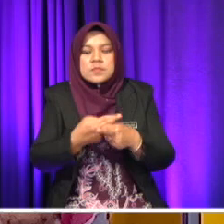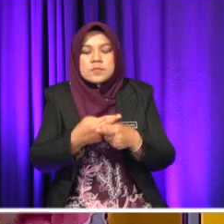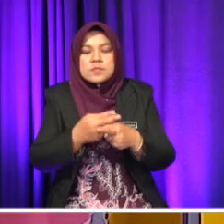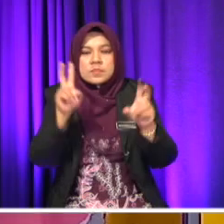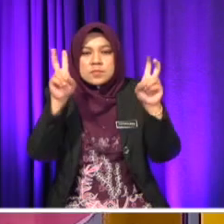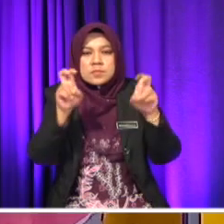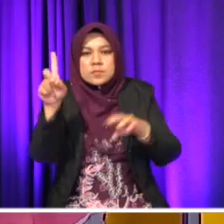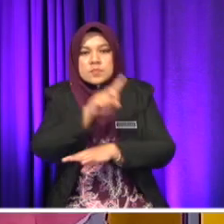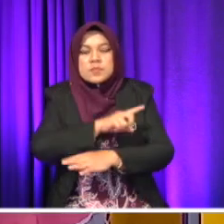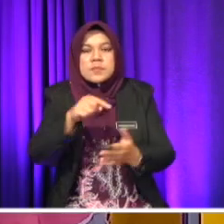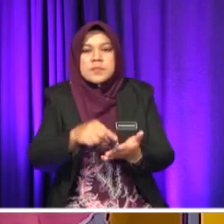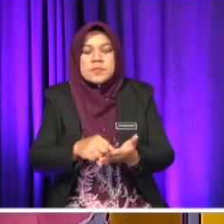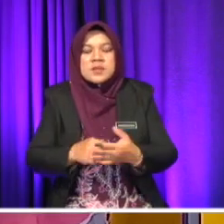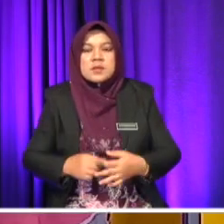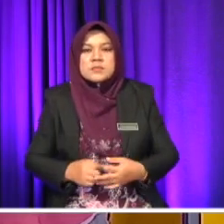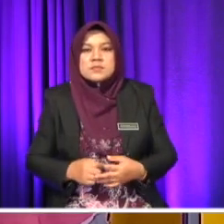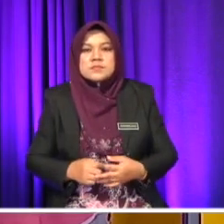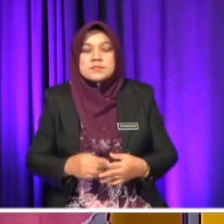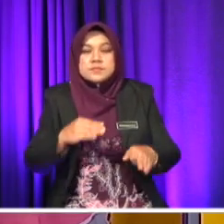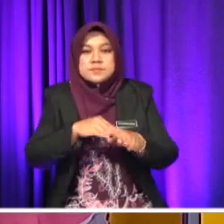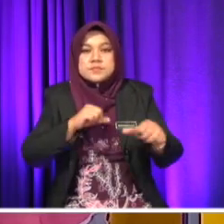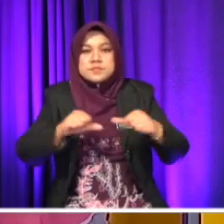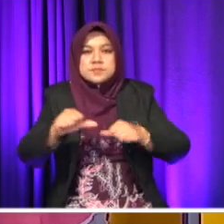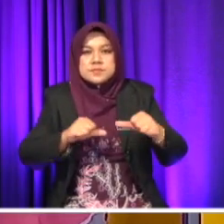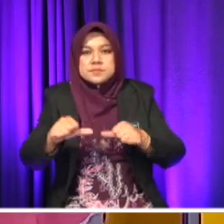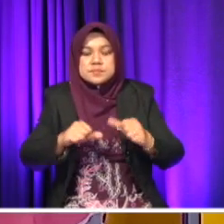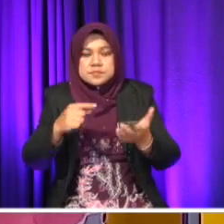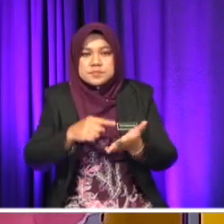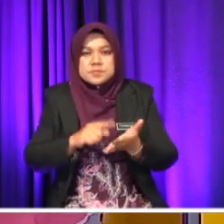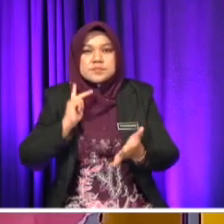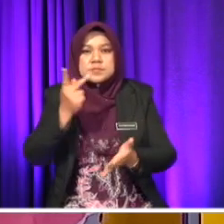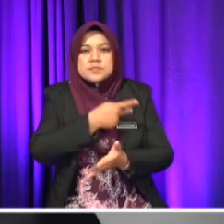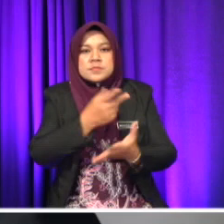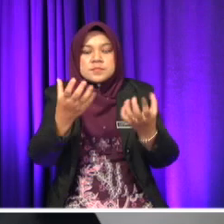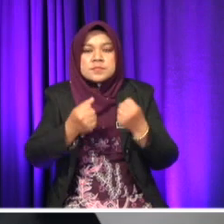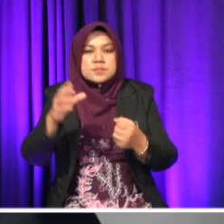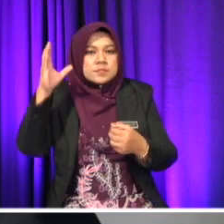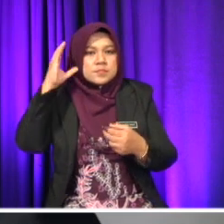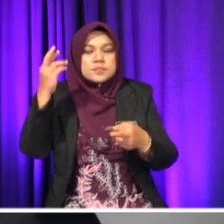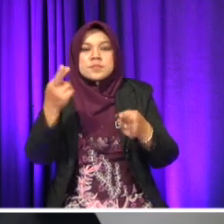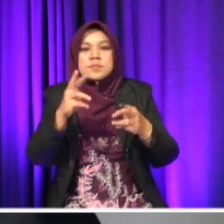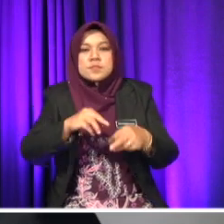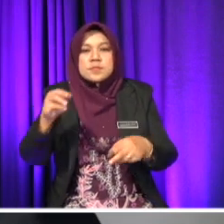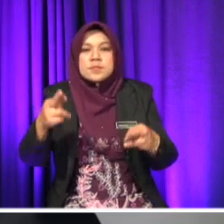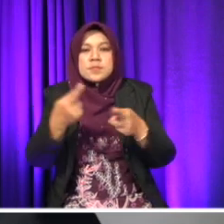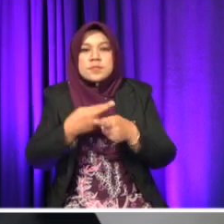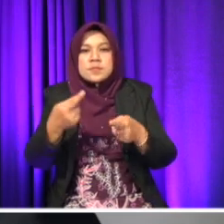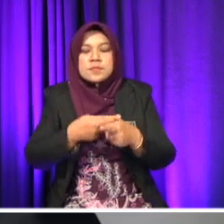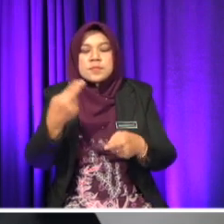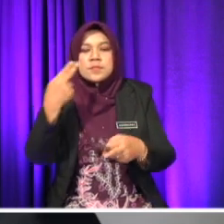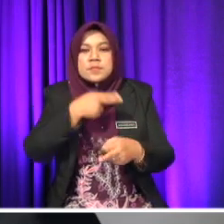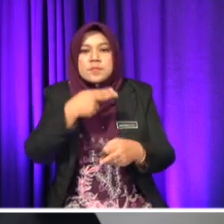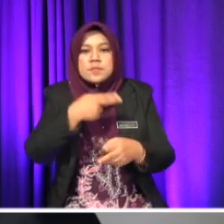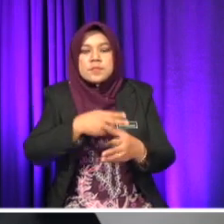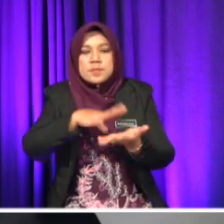pada hari ini dan untuk activity bagi surat ini kita tidak dengar beberapa orang murid merumus hasil pembelajaran